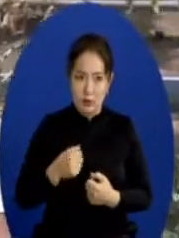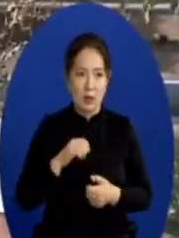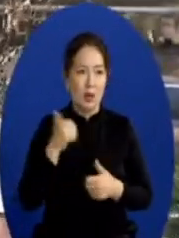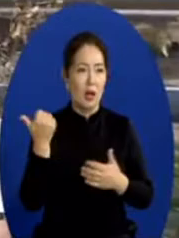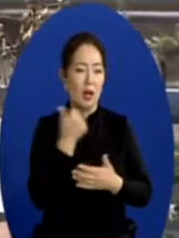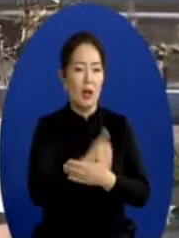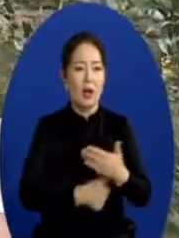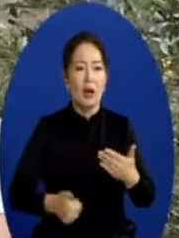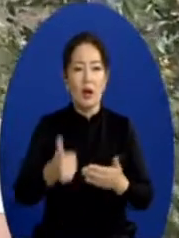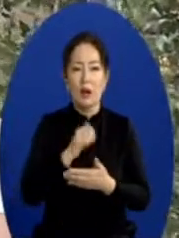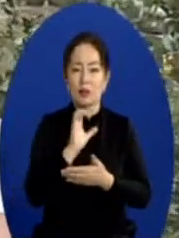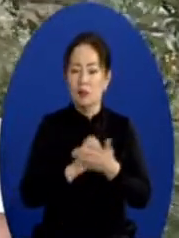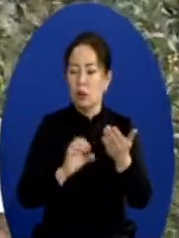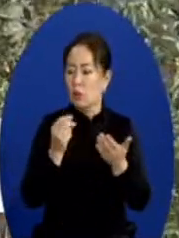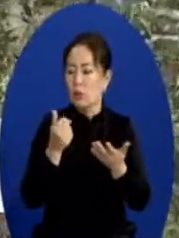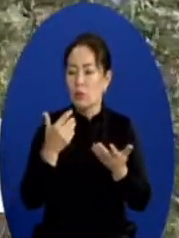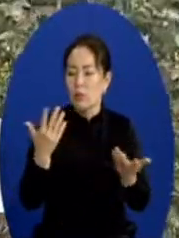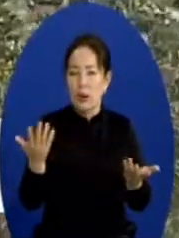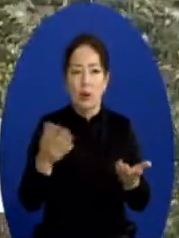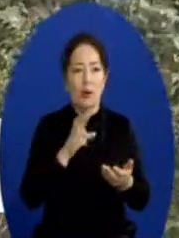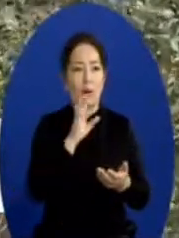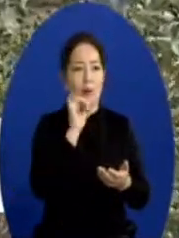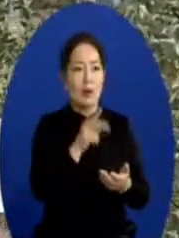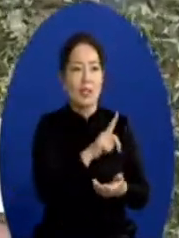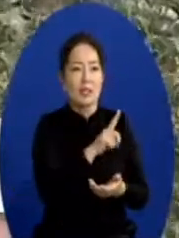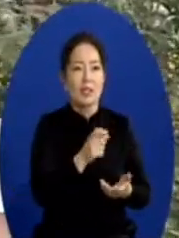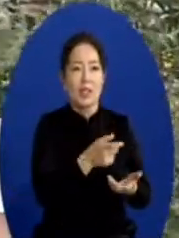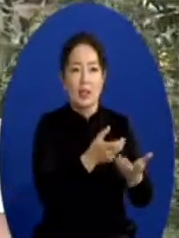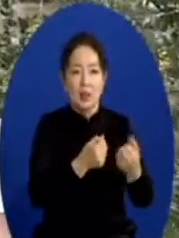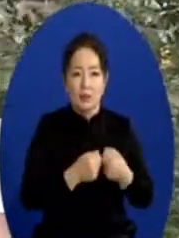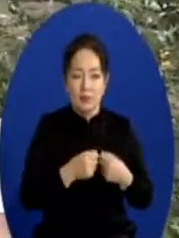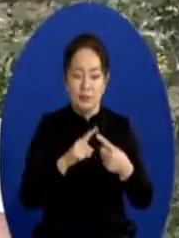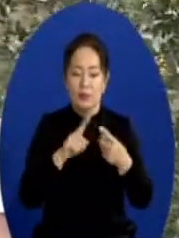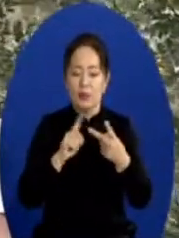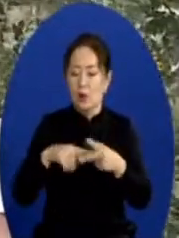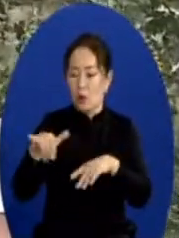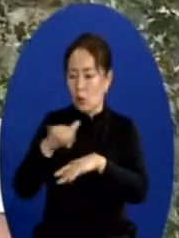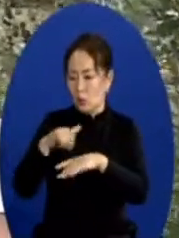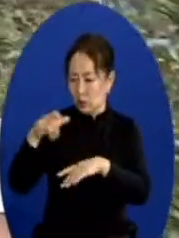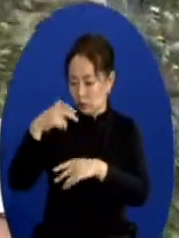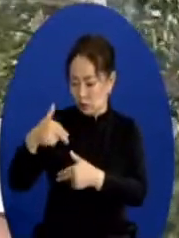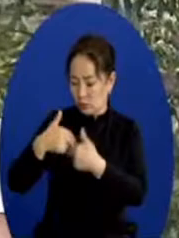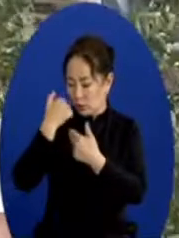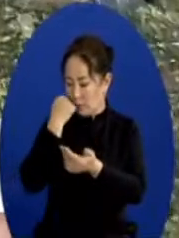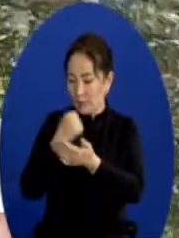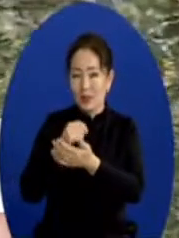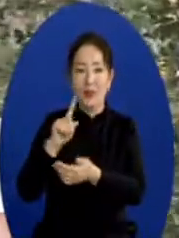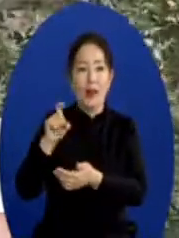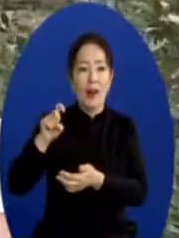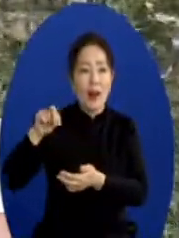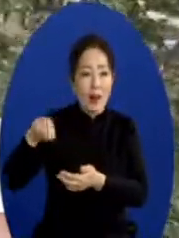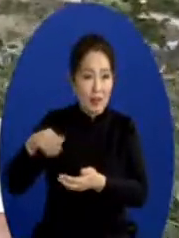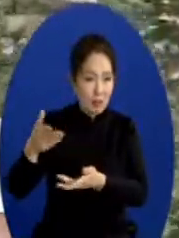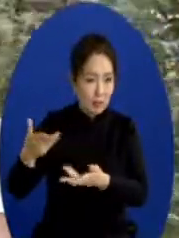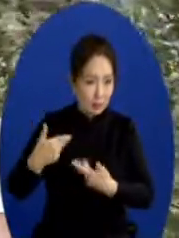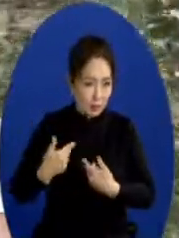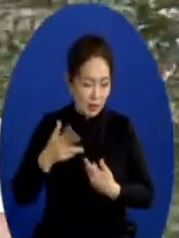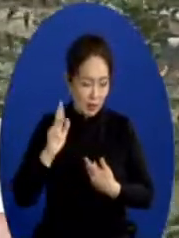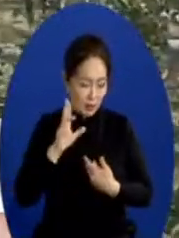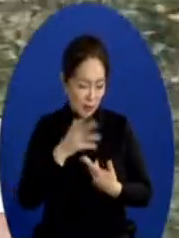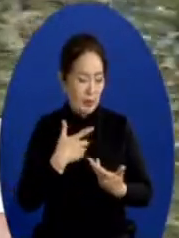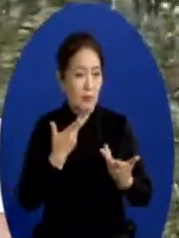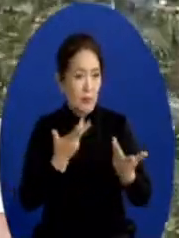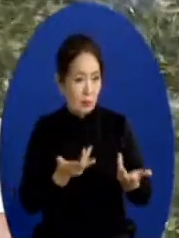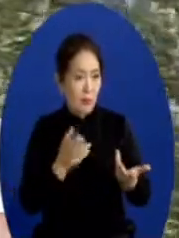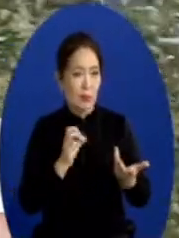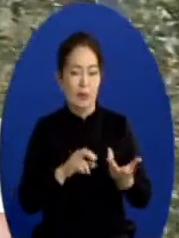хэмжээний санхүүжилт авч чадахгүй байгаа гэсэн үг байхгүй. Банкны зээлээс гадна улсаас зүгээр баталгаатай малт одоо банкнд энэ компаниудад нь гаргаж өгдөг